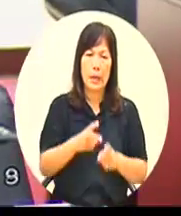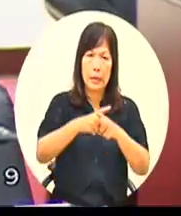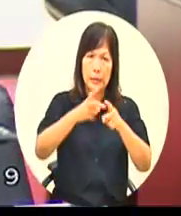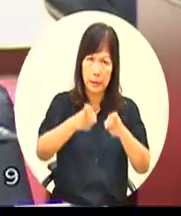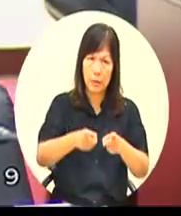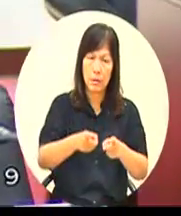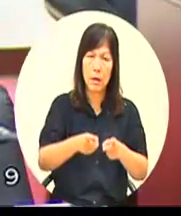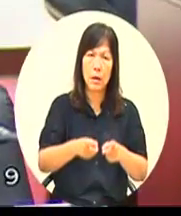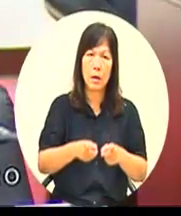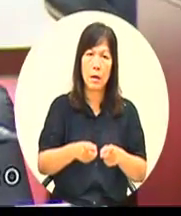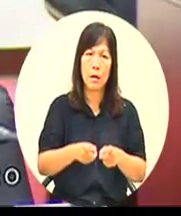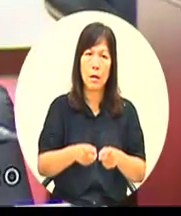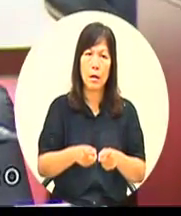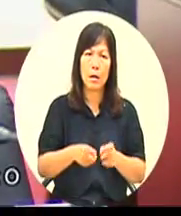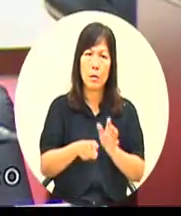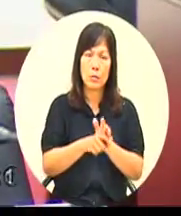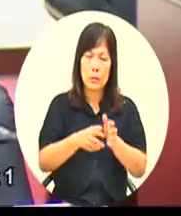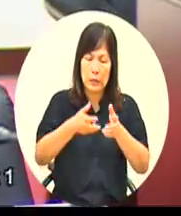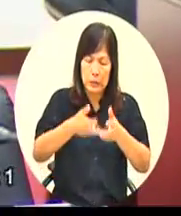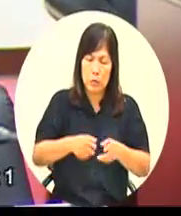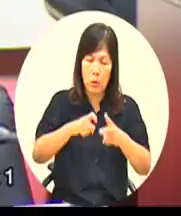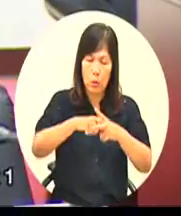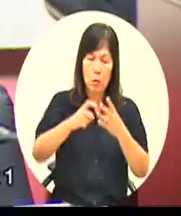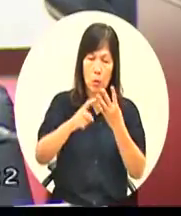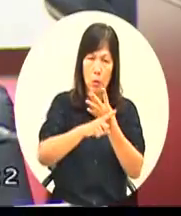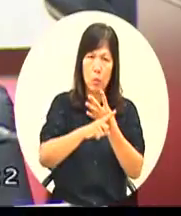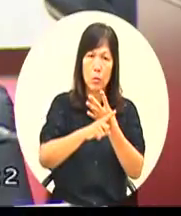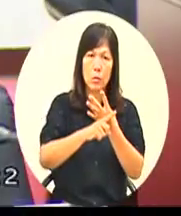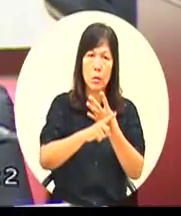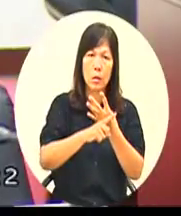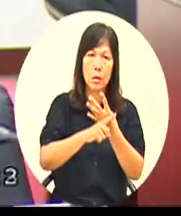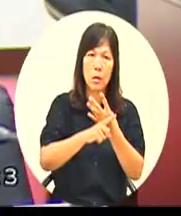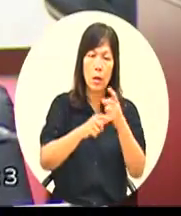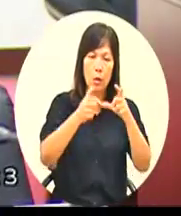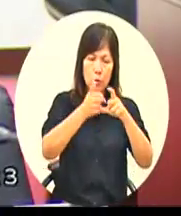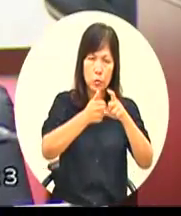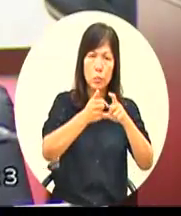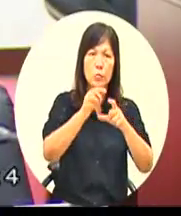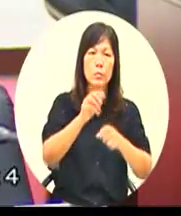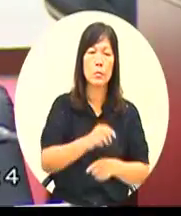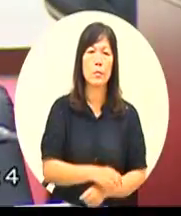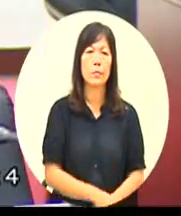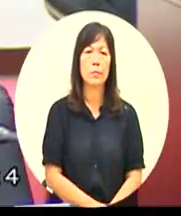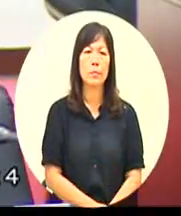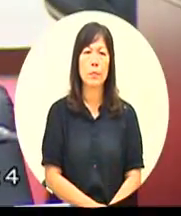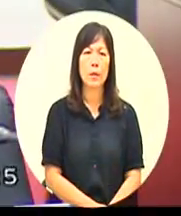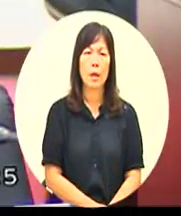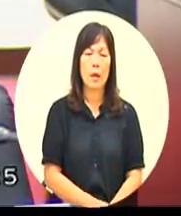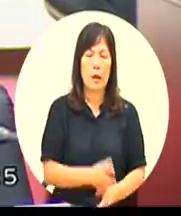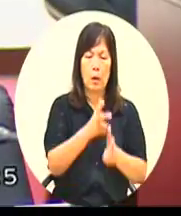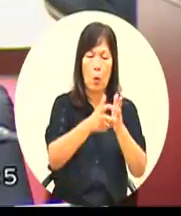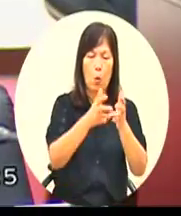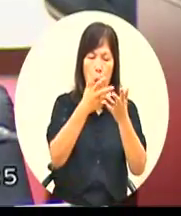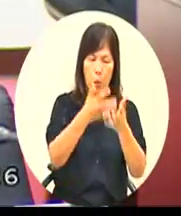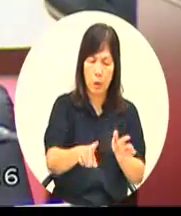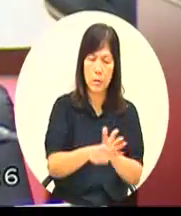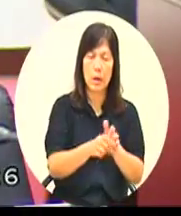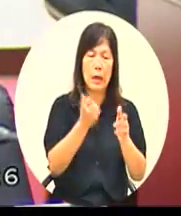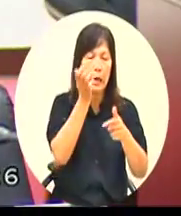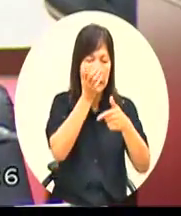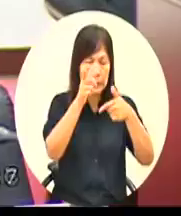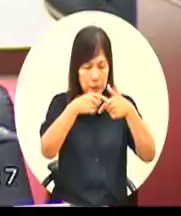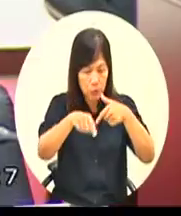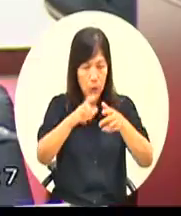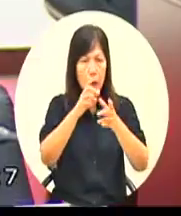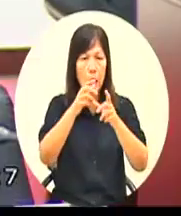一个重工业的一个区哈，那很多的工厂石化区啦哈，